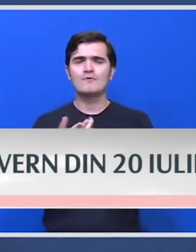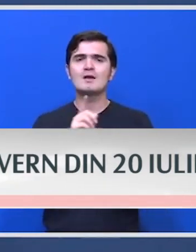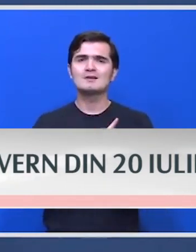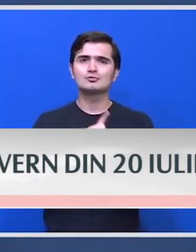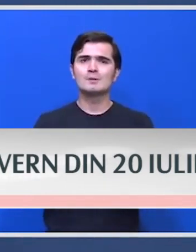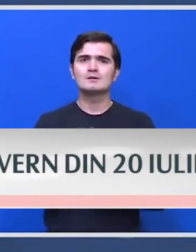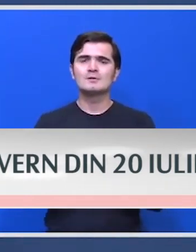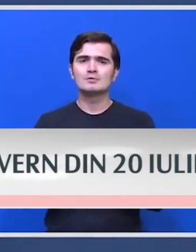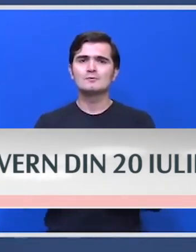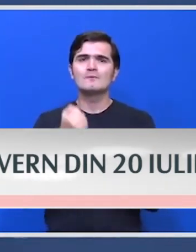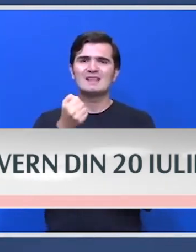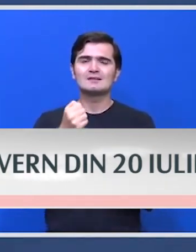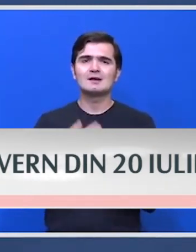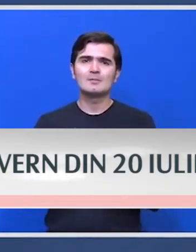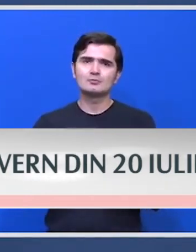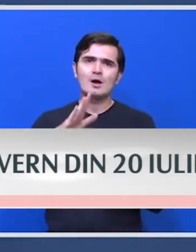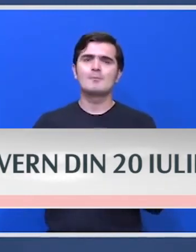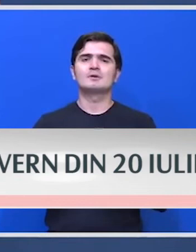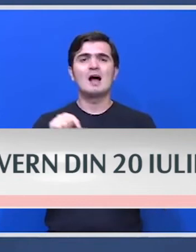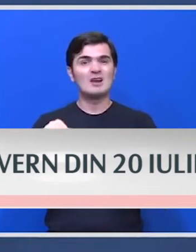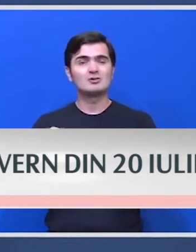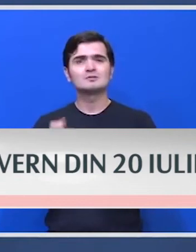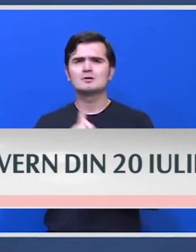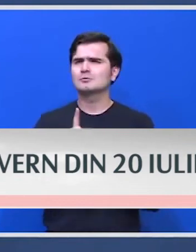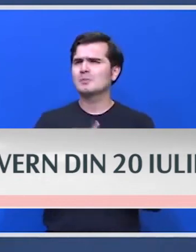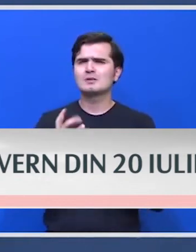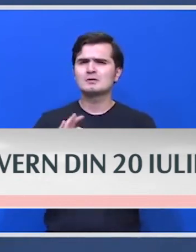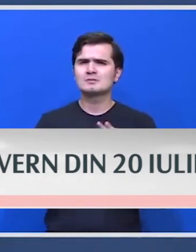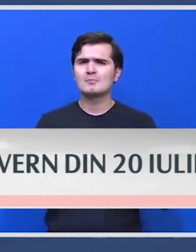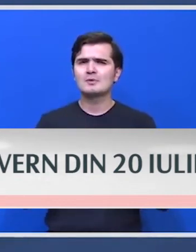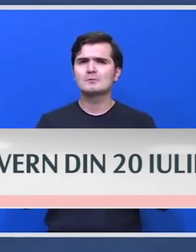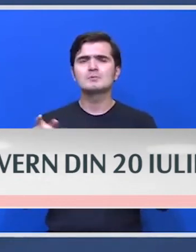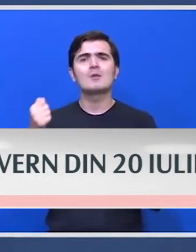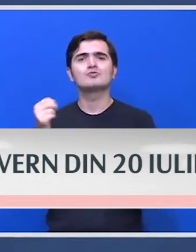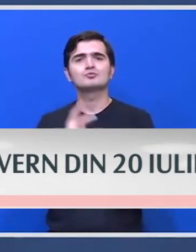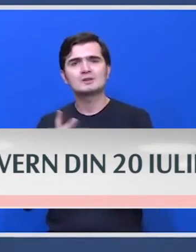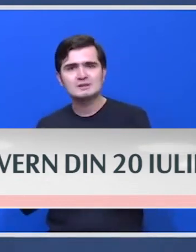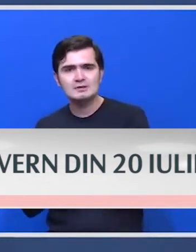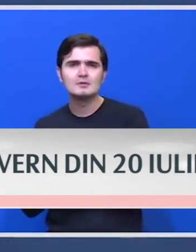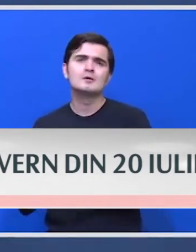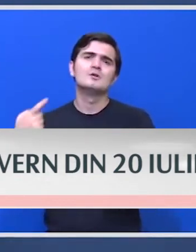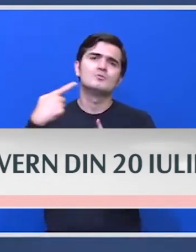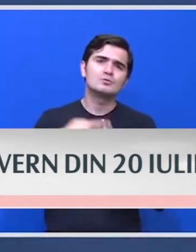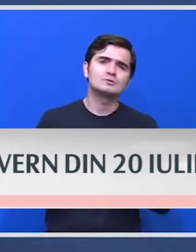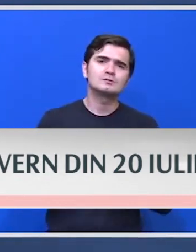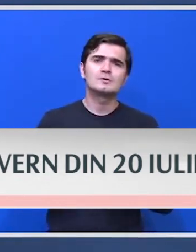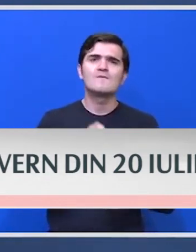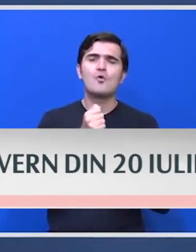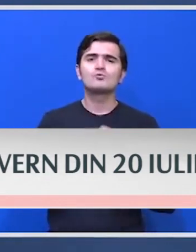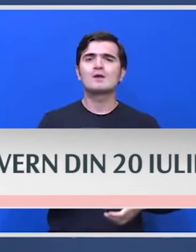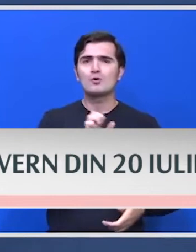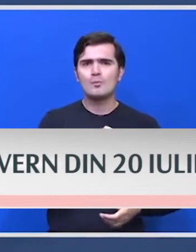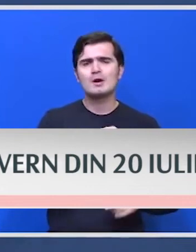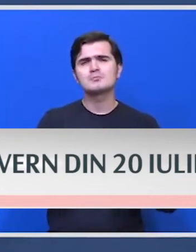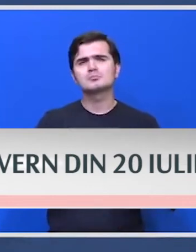de finanțare pentru a o pune în practică, instrumente care înseamnă atât instrumente de la bugetul de stat, cât și fonduri europene